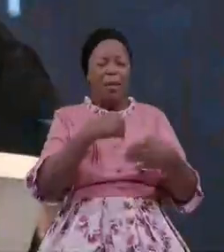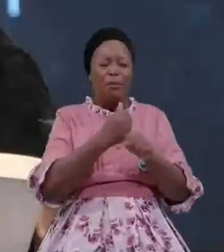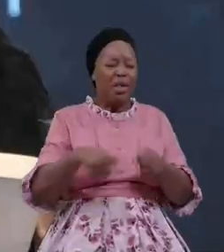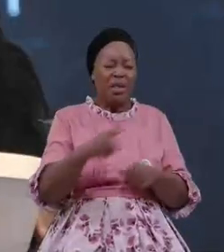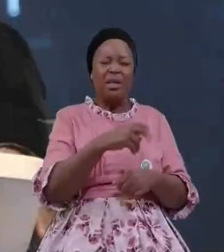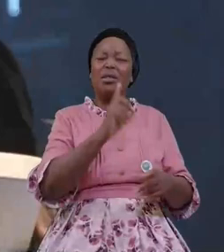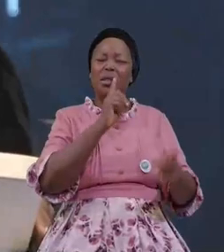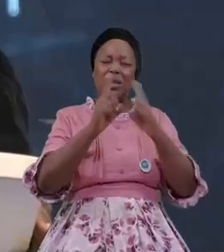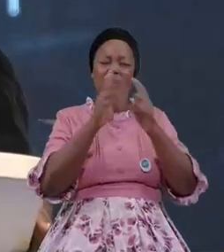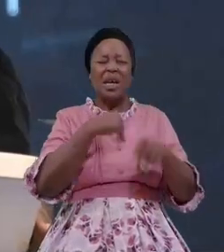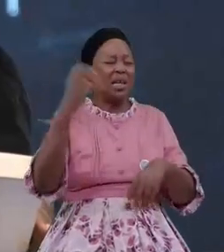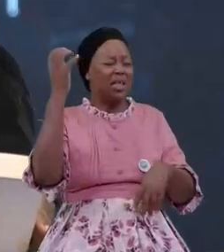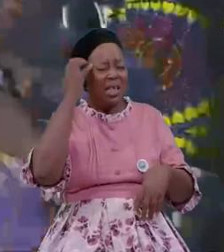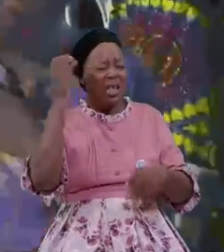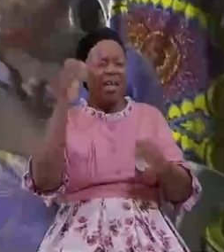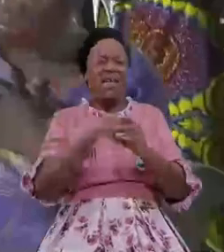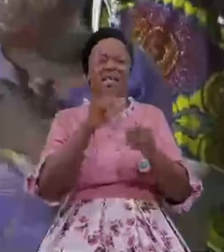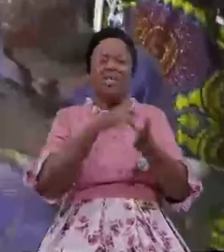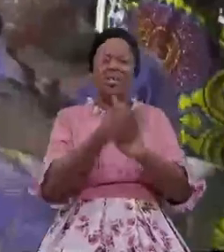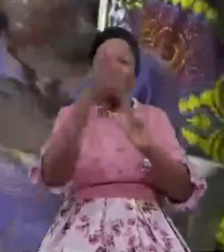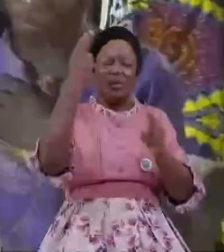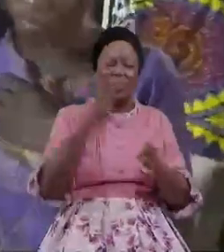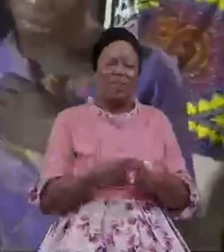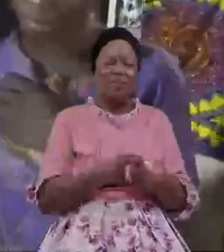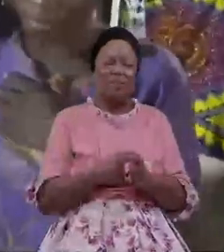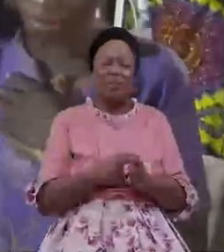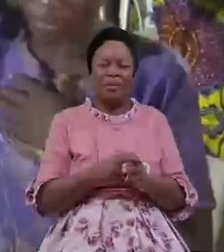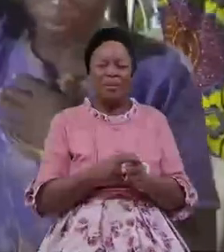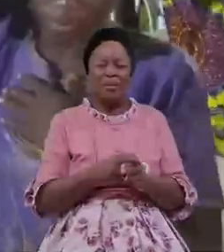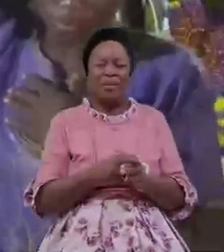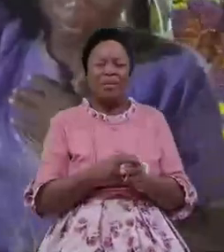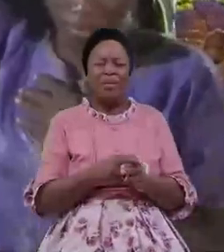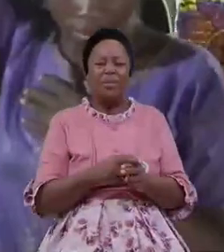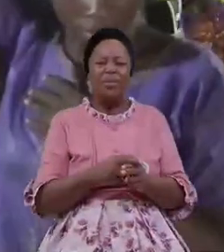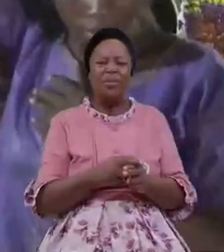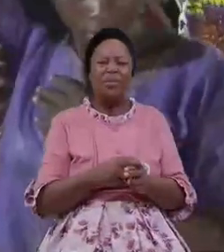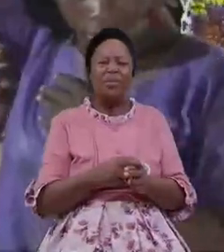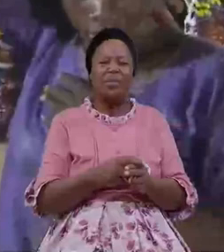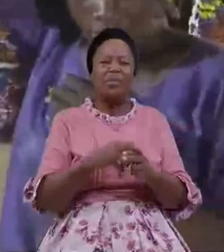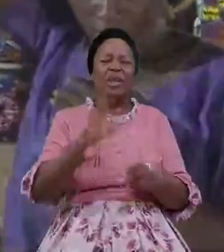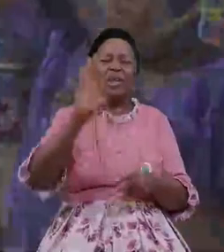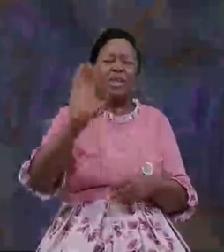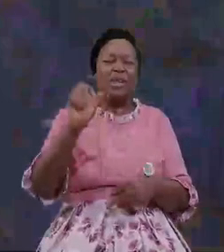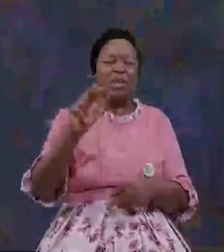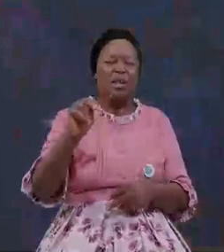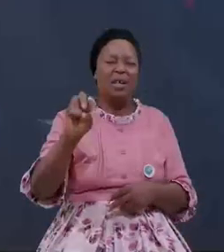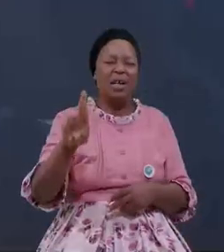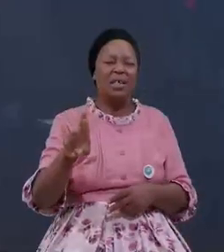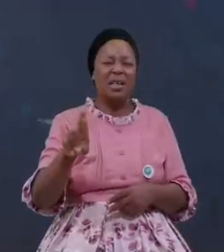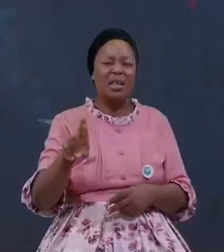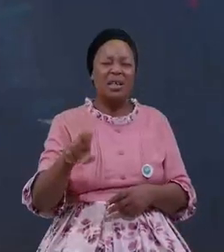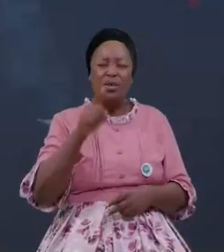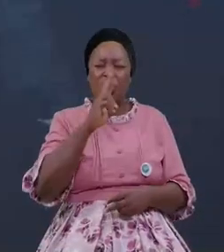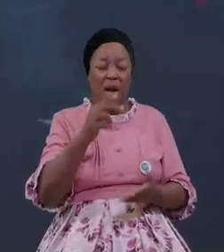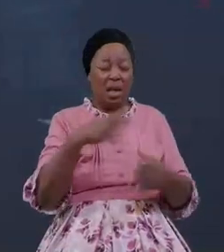le mytisme que la langue soit déliée partez parlez au nom de Jésus les sous